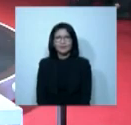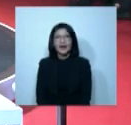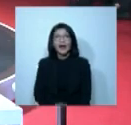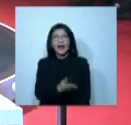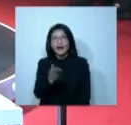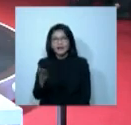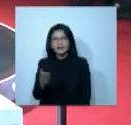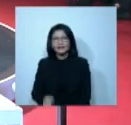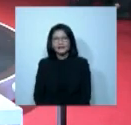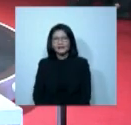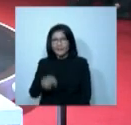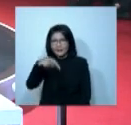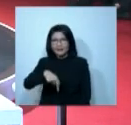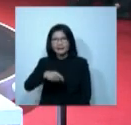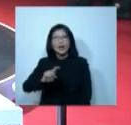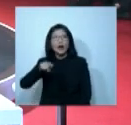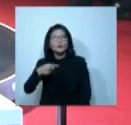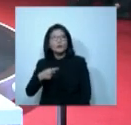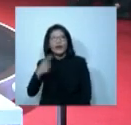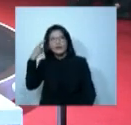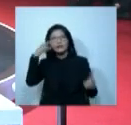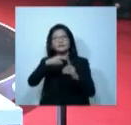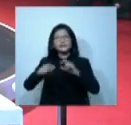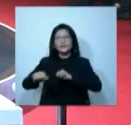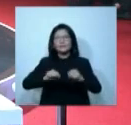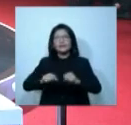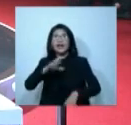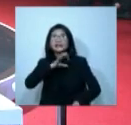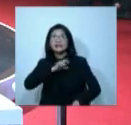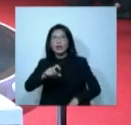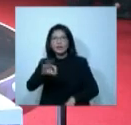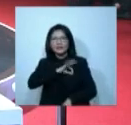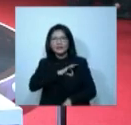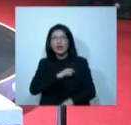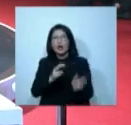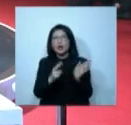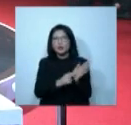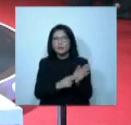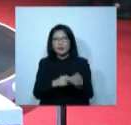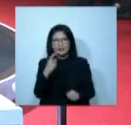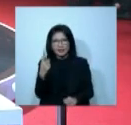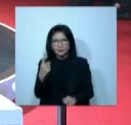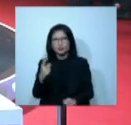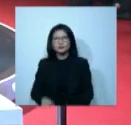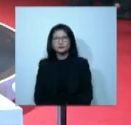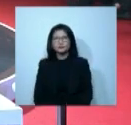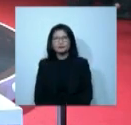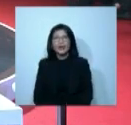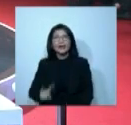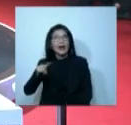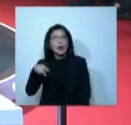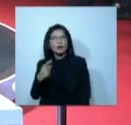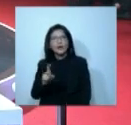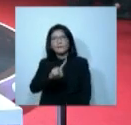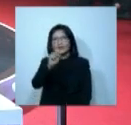yang bagus gitu dari para kandidat itu dalam konteks bisa menjawab dan bisa menyelesaikan